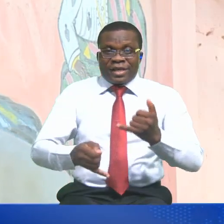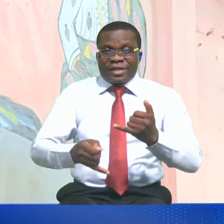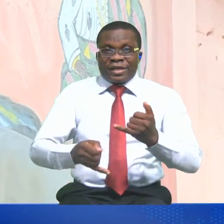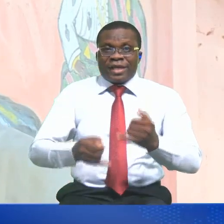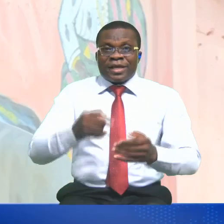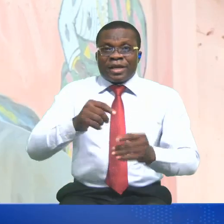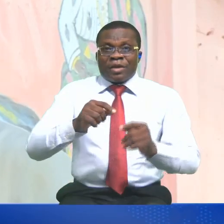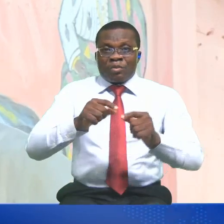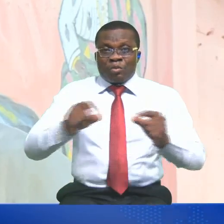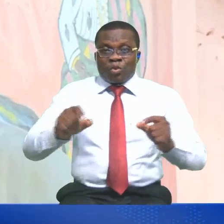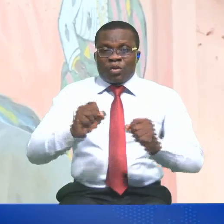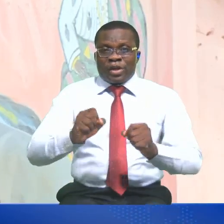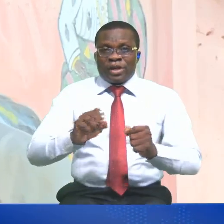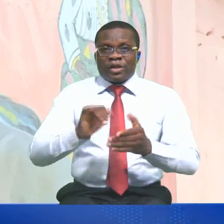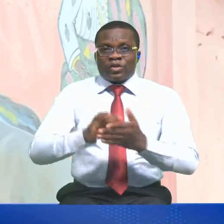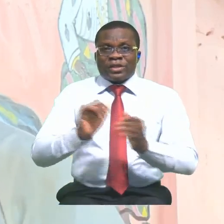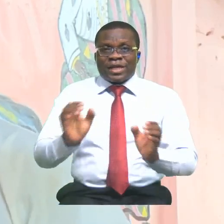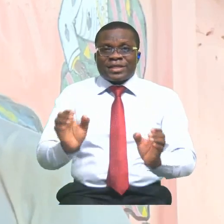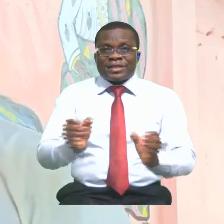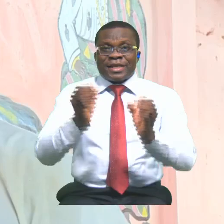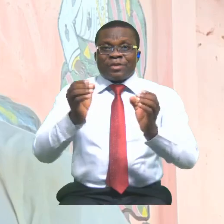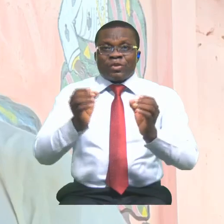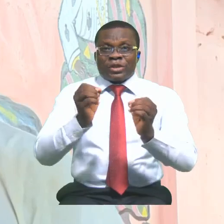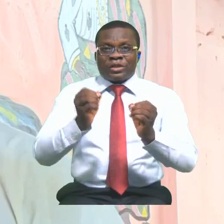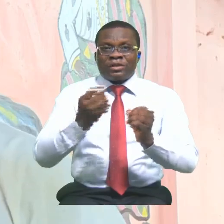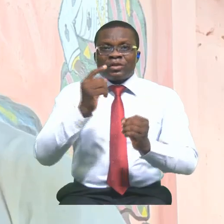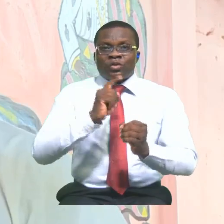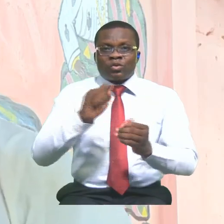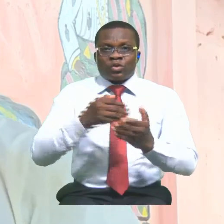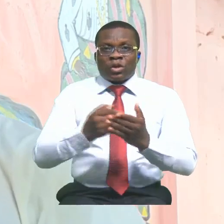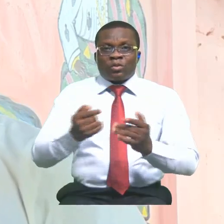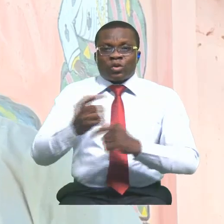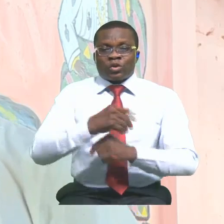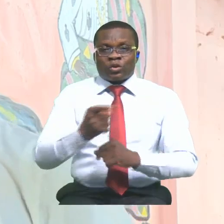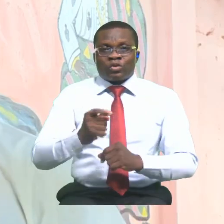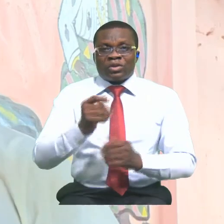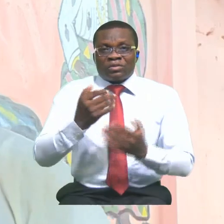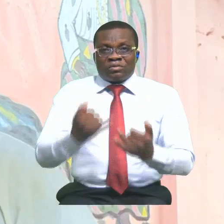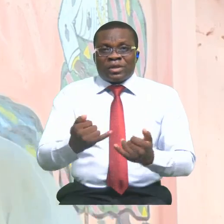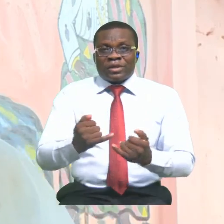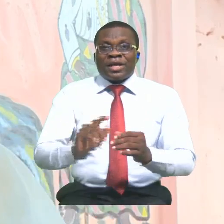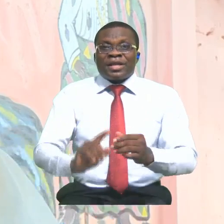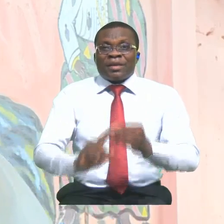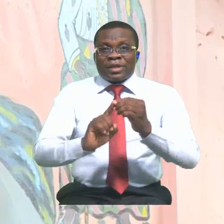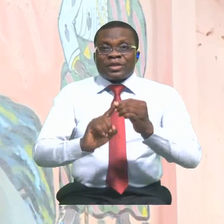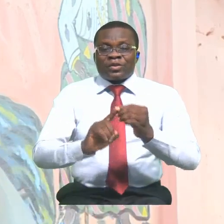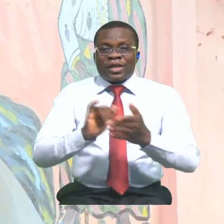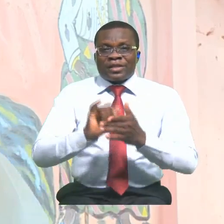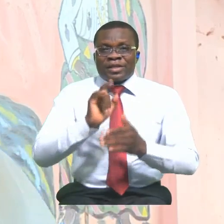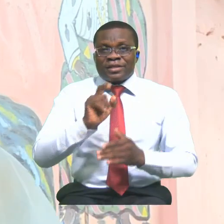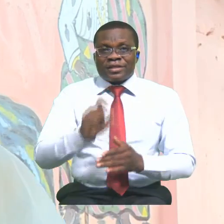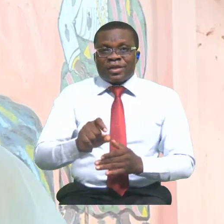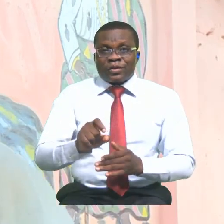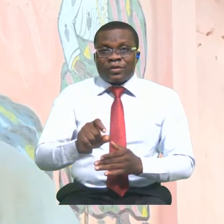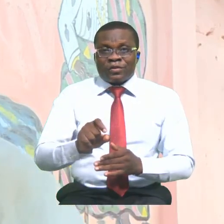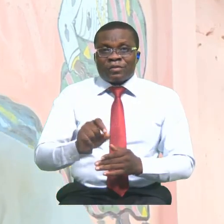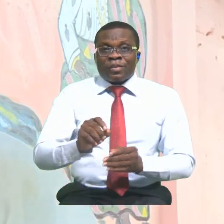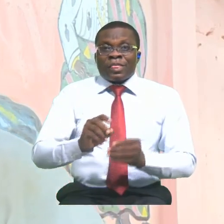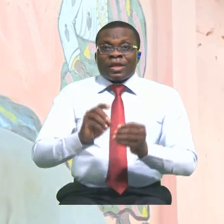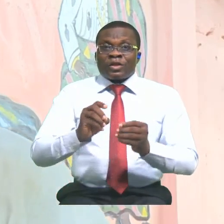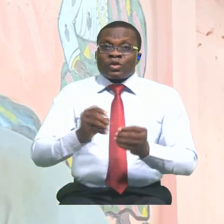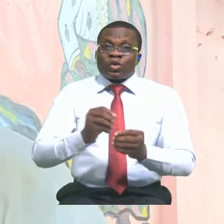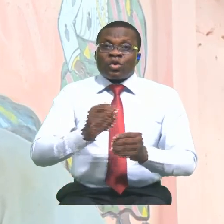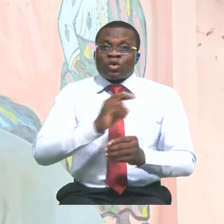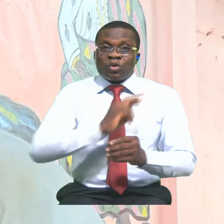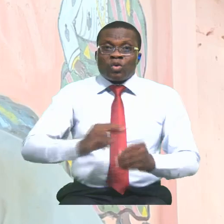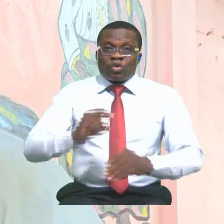étape de cette cérémonie où nous sommes aujourd'hui. Maintenant, la particularité, c'est que la divinité, le roi de la